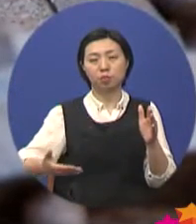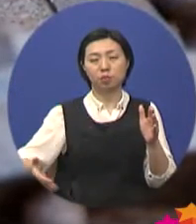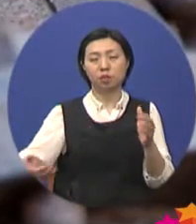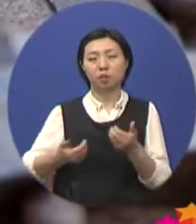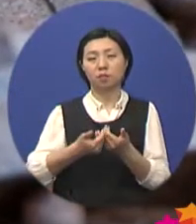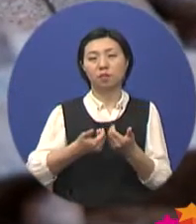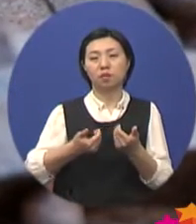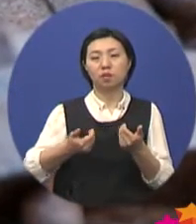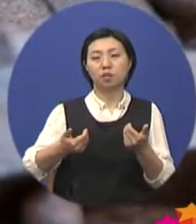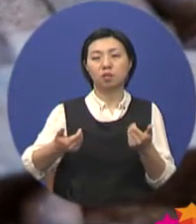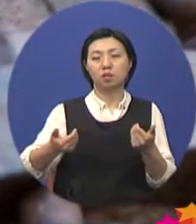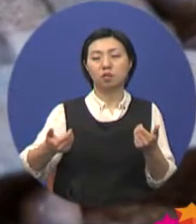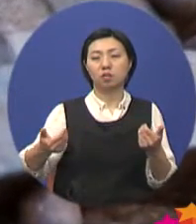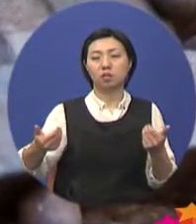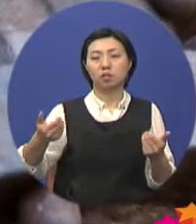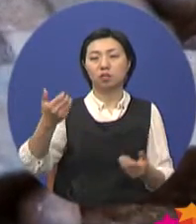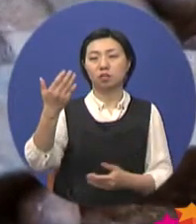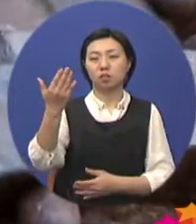떠나봐